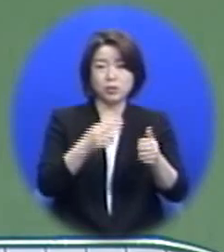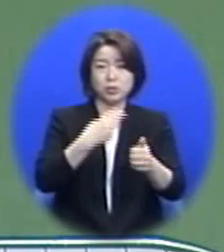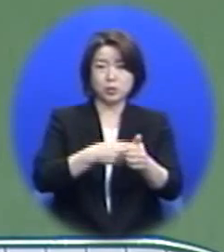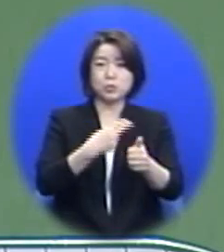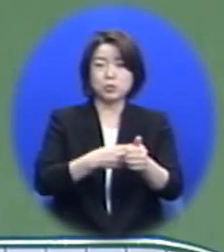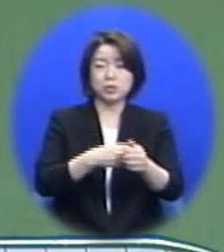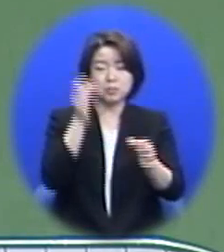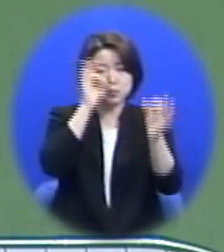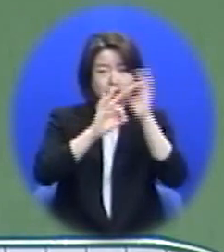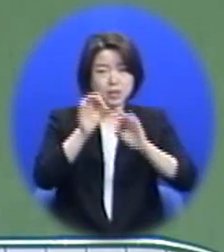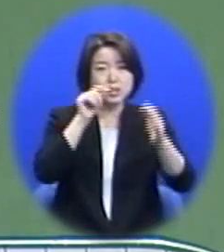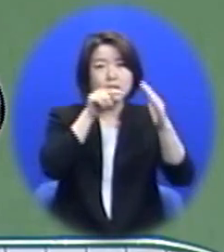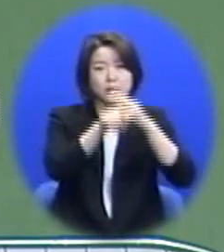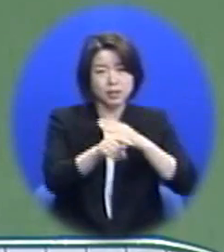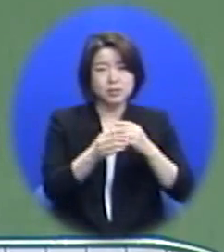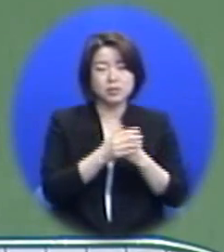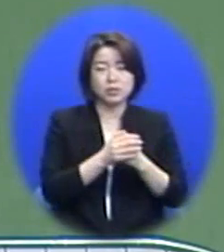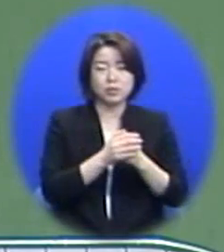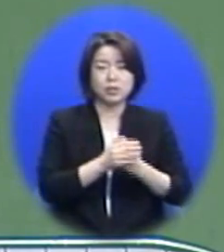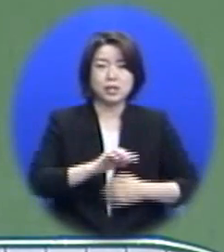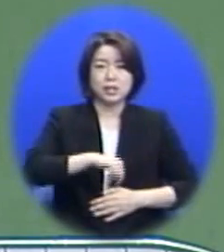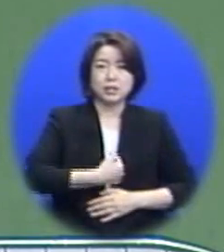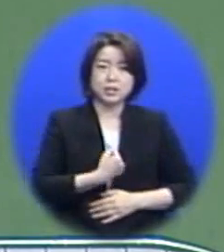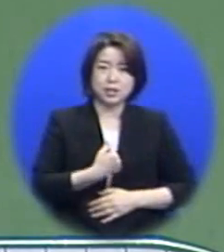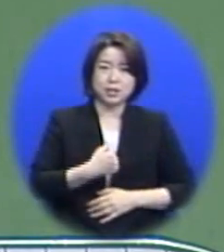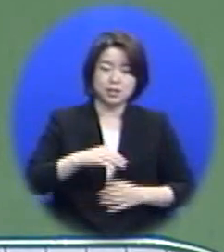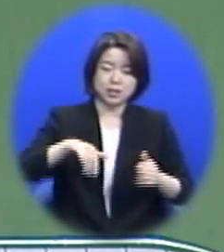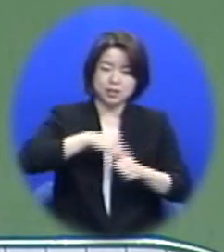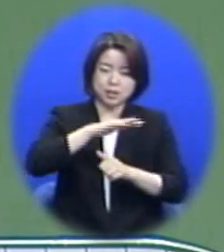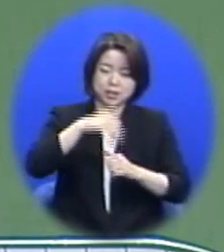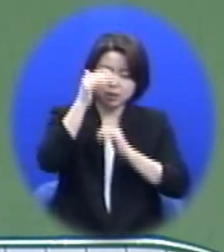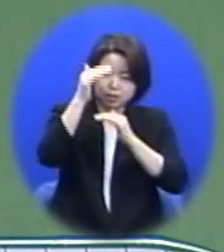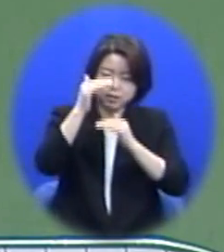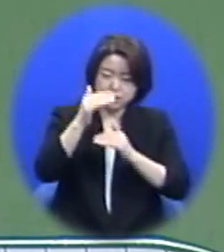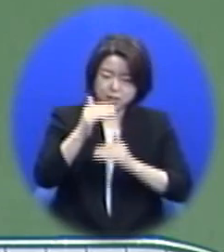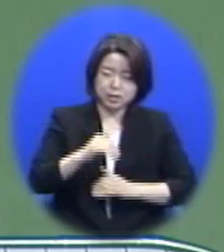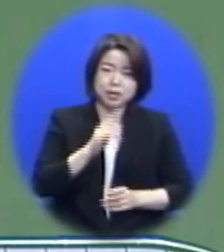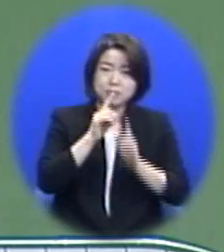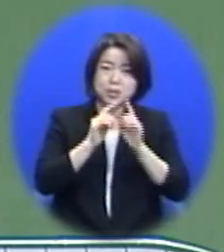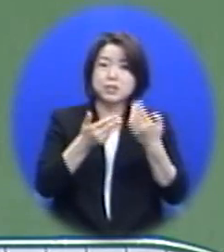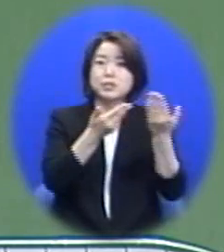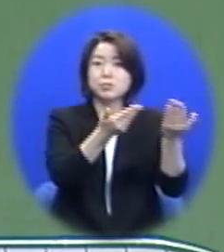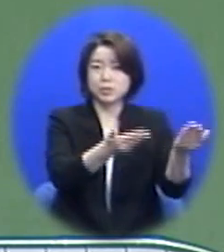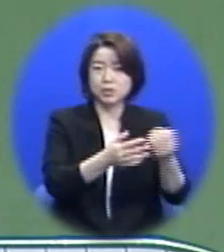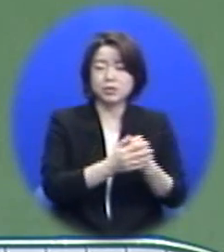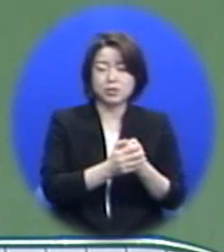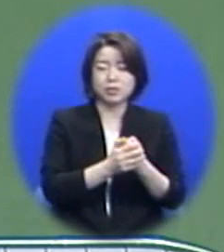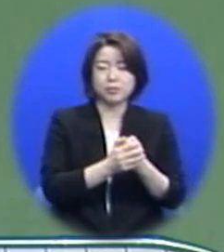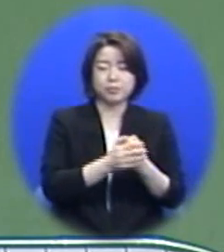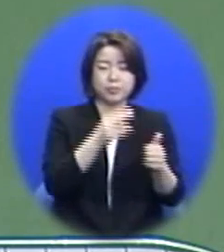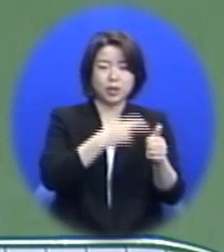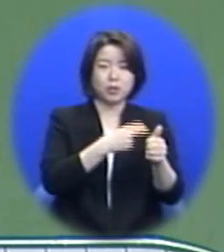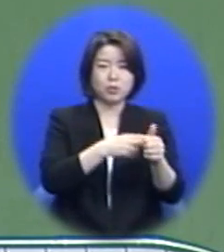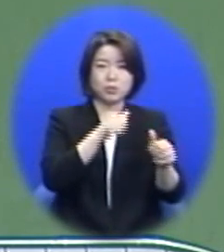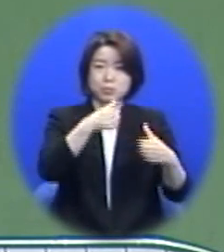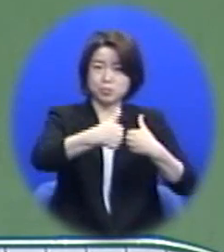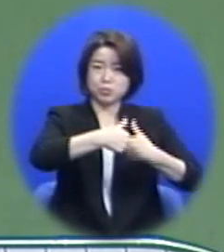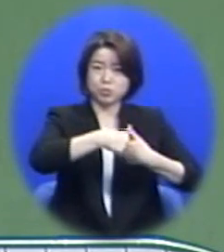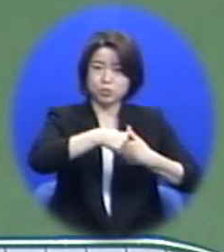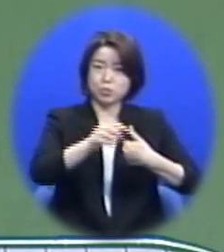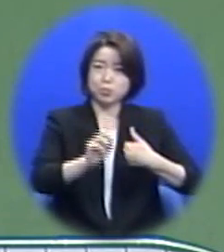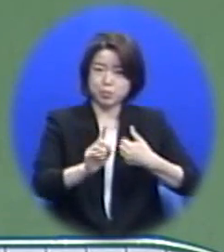찾아갔답니다 그리고 자기 사정을 이야기를 들였어 그 교수님이 이렇게 조언을 해 주더랍니다